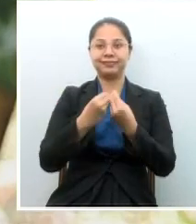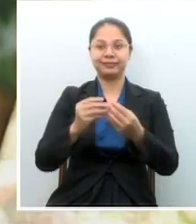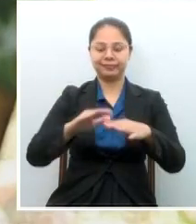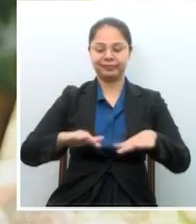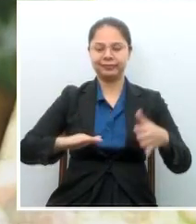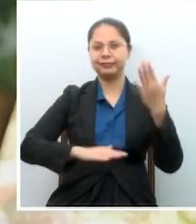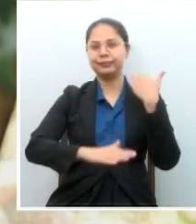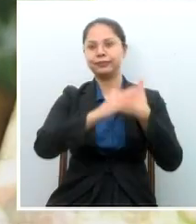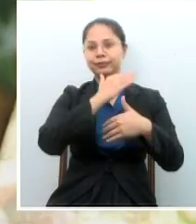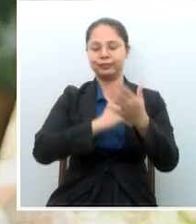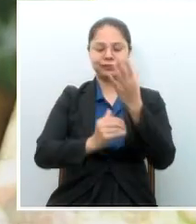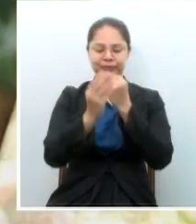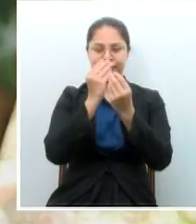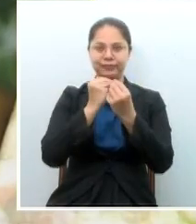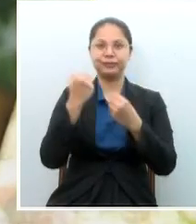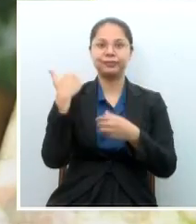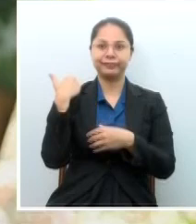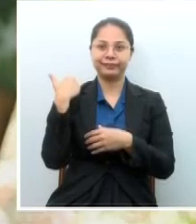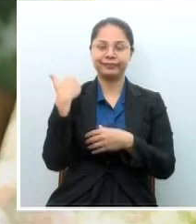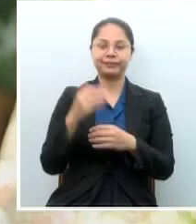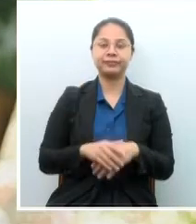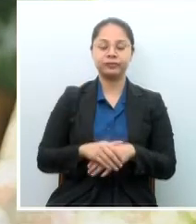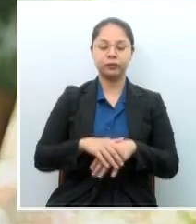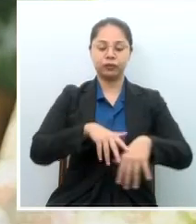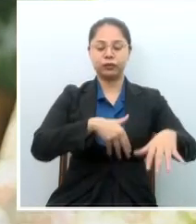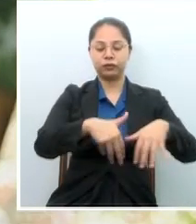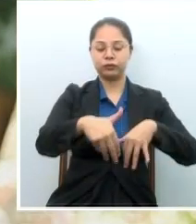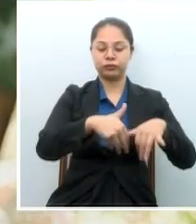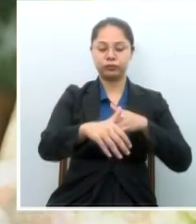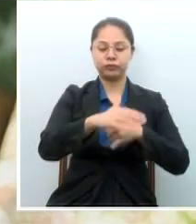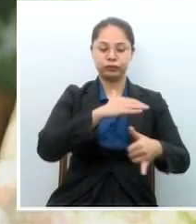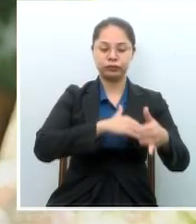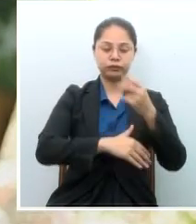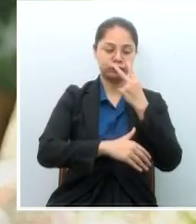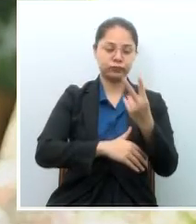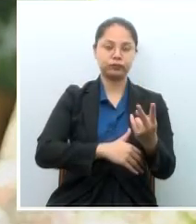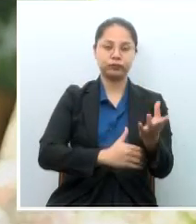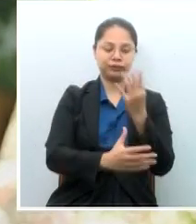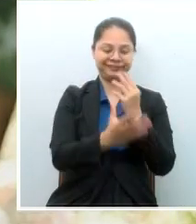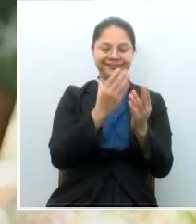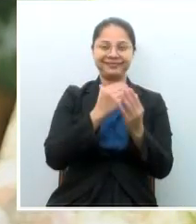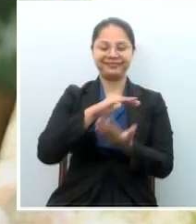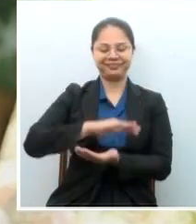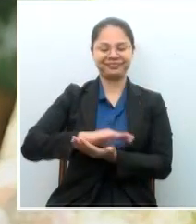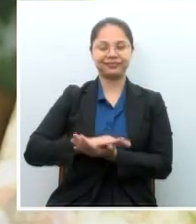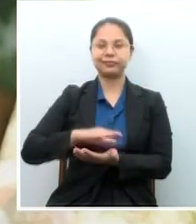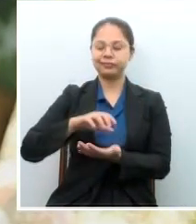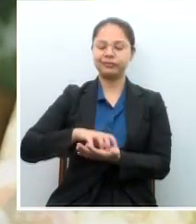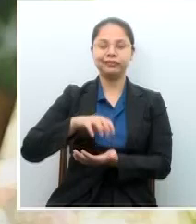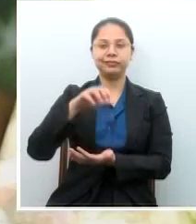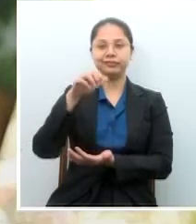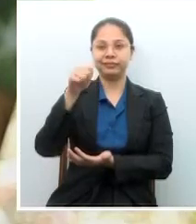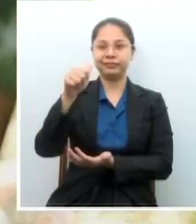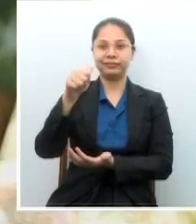ชิงประวัติศาสตร์ที่ใช้แหล่งเรียนรู้ในชุมชนและท้องถิ่นแล้วเนี่ยโรงเรียนของเราเนี่ยยังโชคดีที่เรามีแหล่